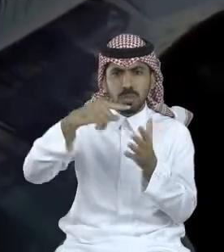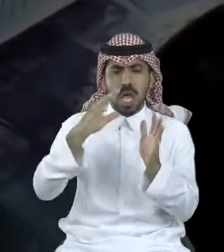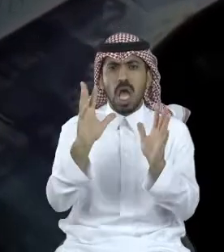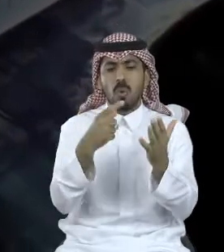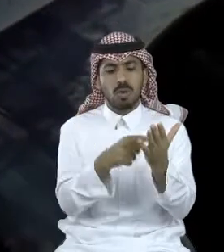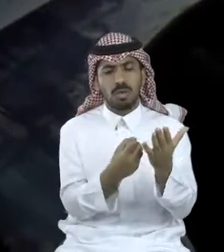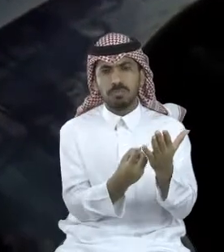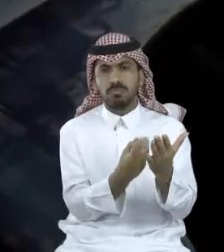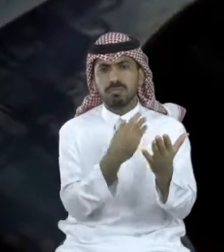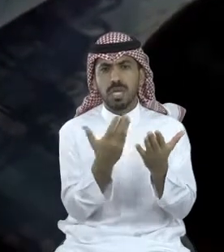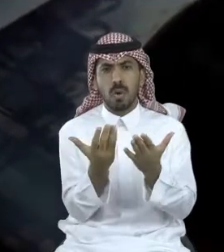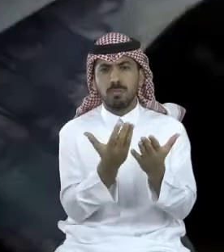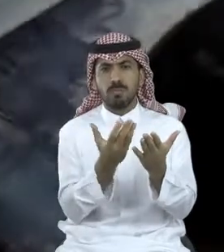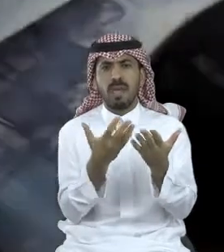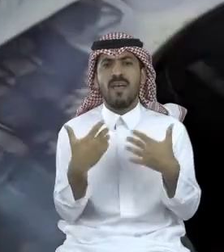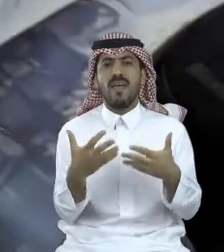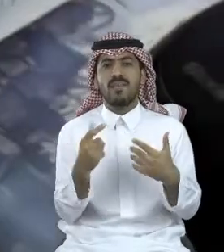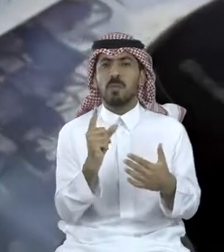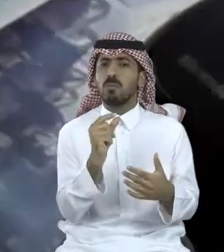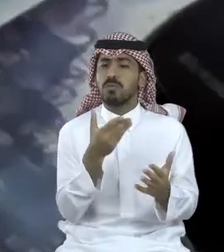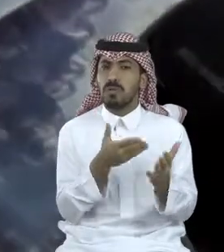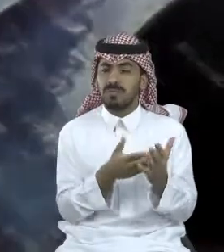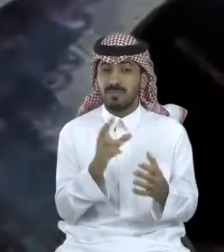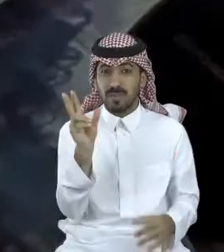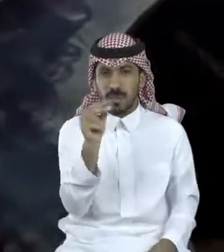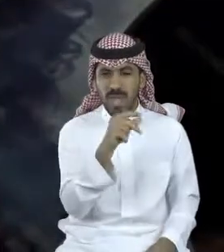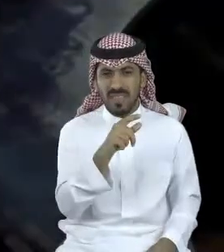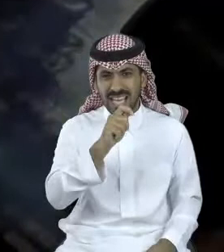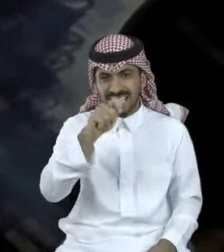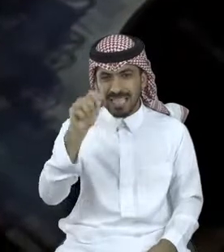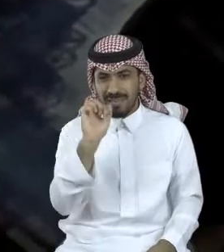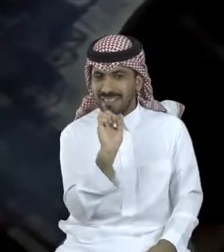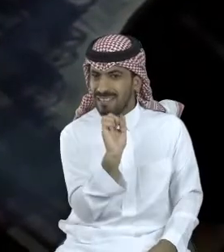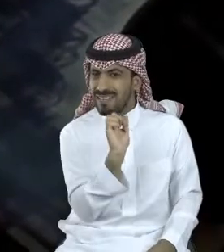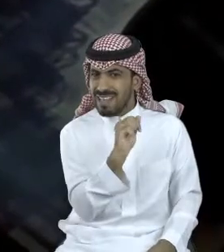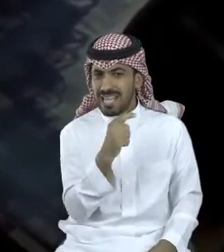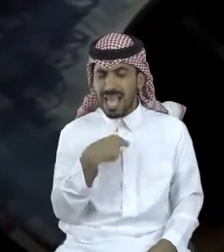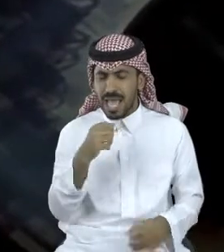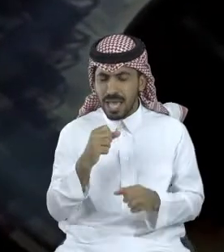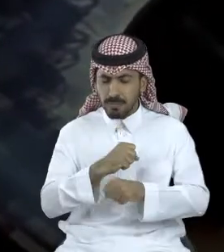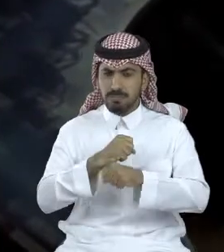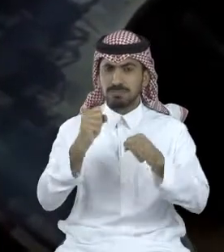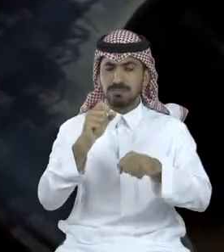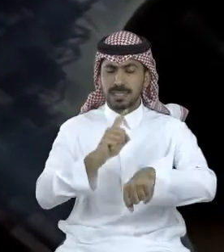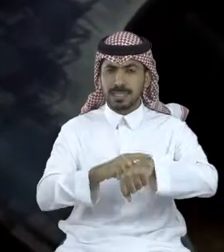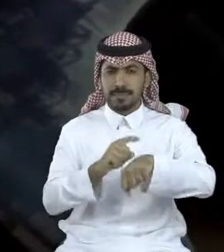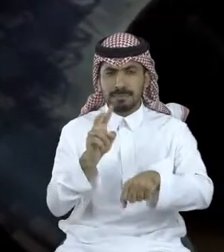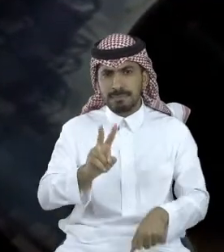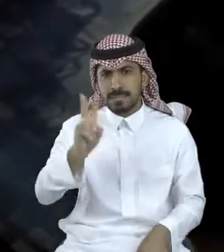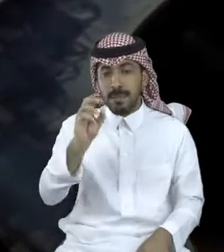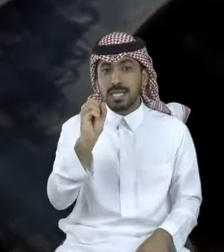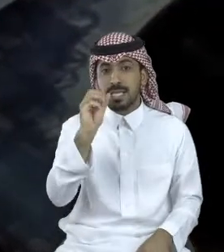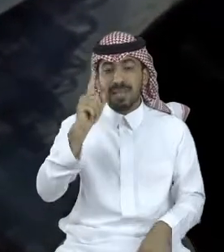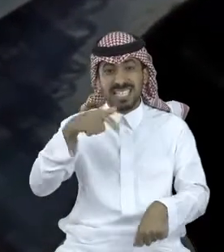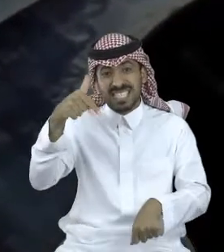زي الفايبريشن، هزه خفيفه على يدك. سمارت ويك اب من ابطل الاشياء اللي موجوده. اذا انت بتصحى الساعه 7 الصباح، فسمارت ويك اب